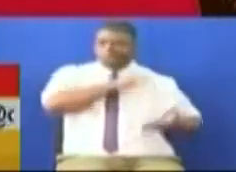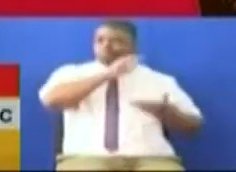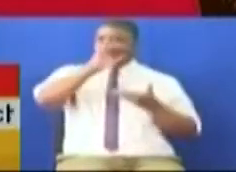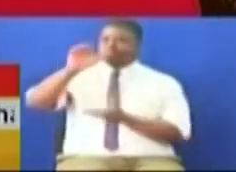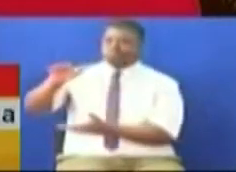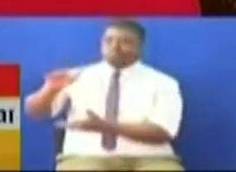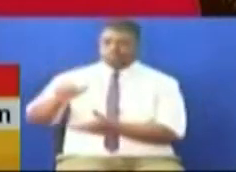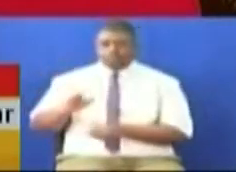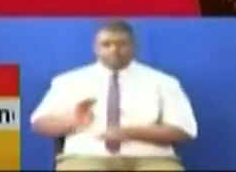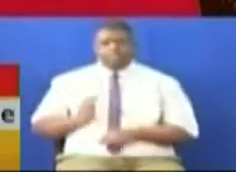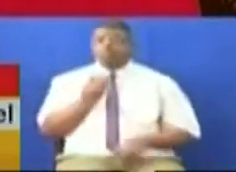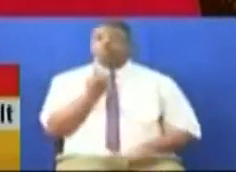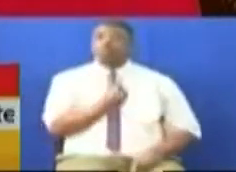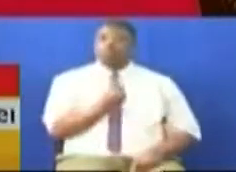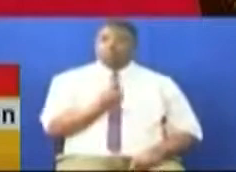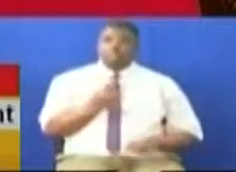bilioni